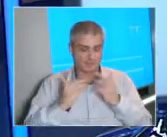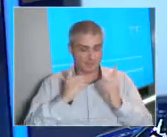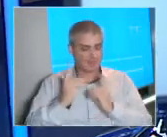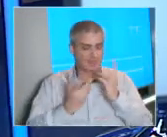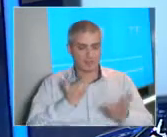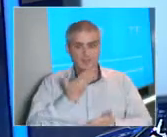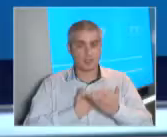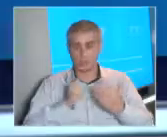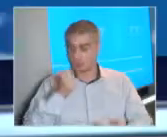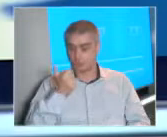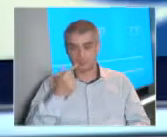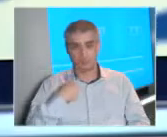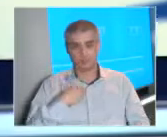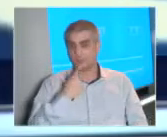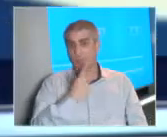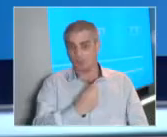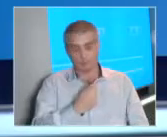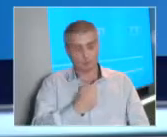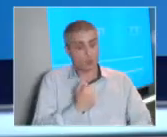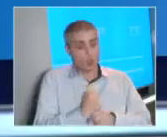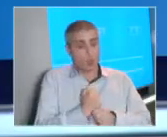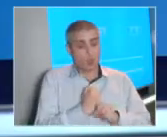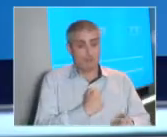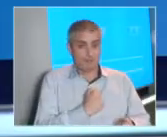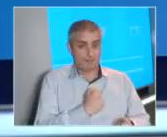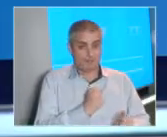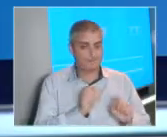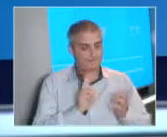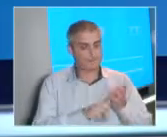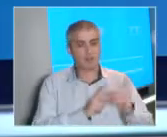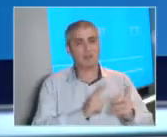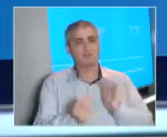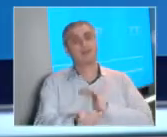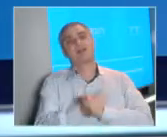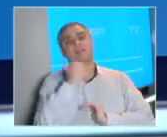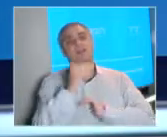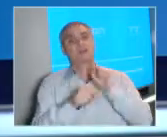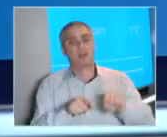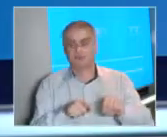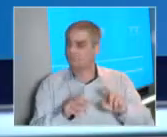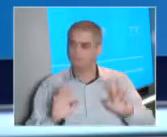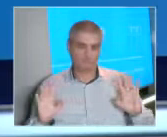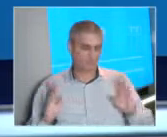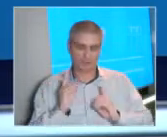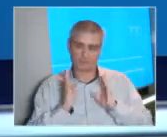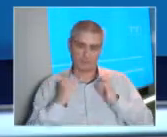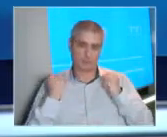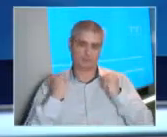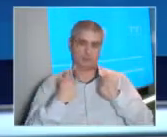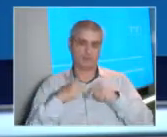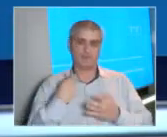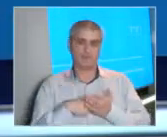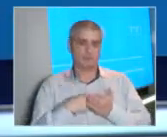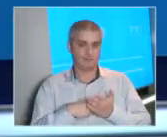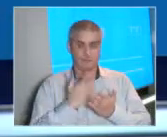הדינמיקה הזאת שקודם כל באה להגיד העובדים מגיע להם לפני התהליכים האלה, היא דינמיקה מאוד חזקה של ועדת